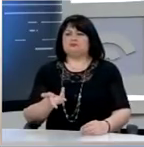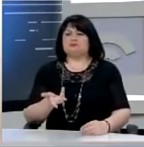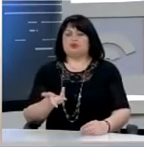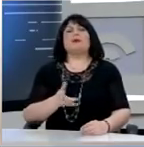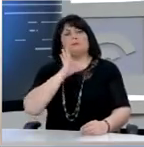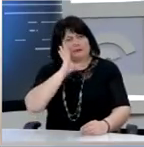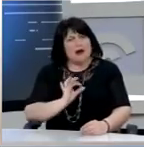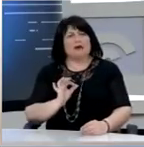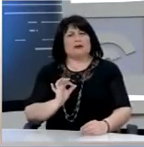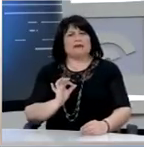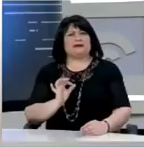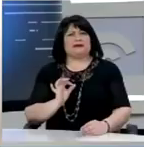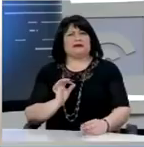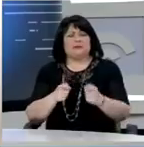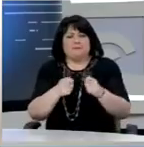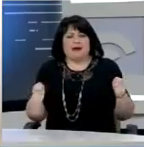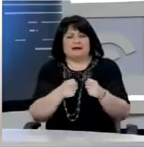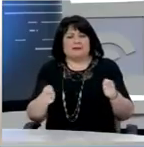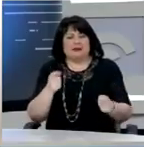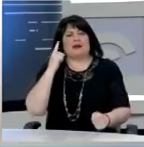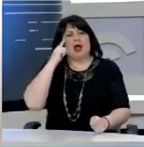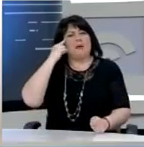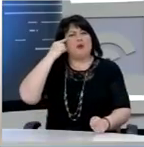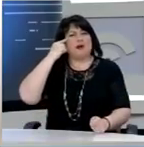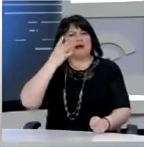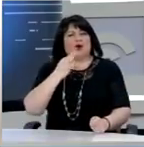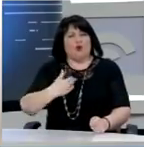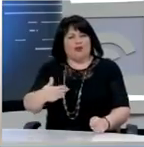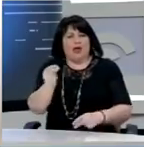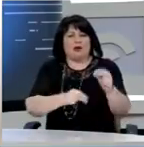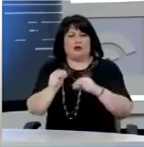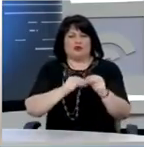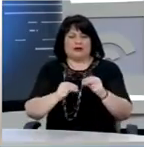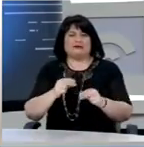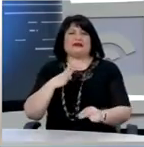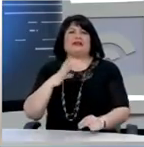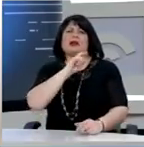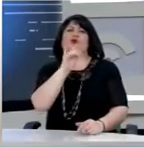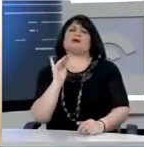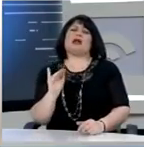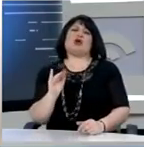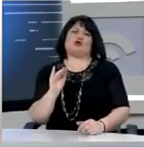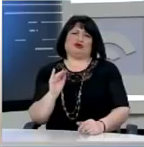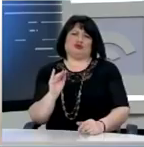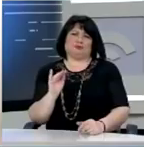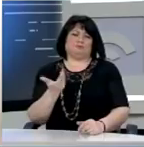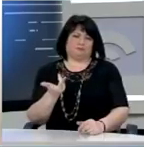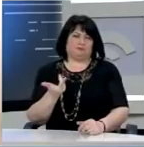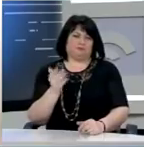ότι πράγματι αυτά τα κάναμε εν ώψη εκλογών, θα ήθελα να ρωτήσω το εξής ερώτημα, να θέσω το εξής